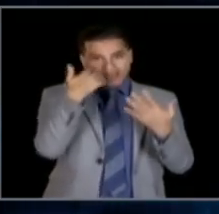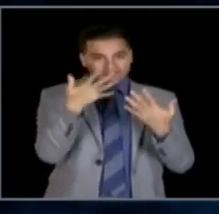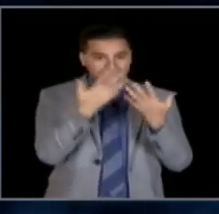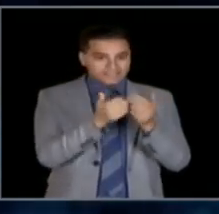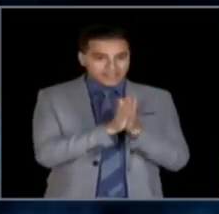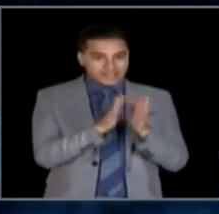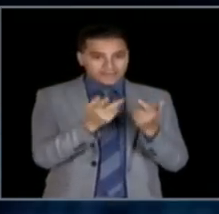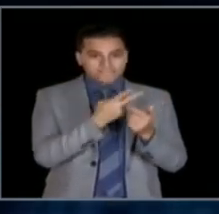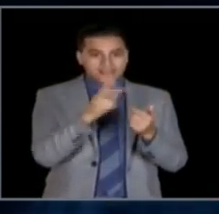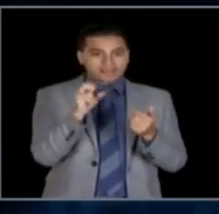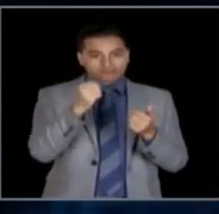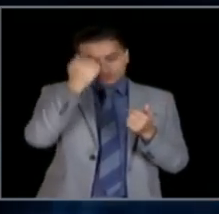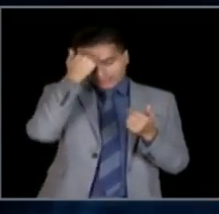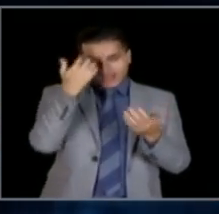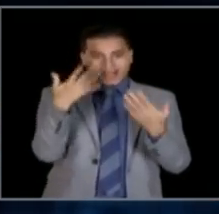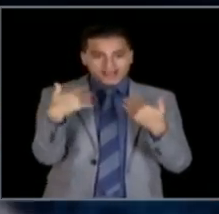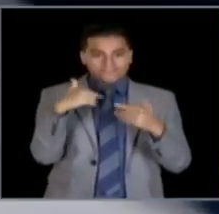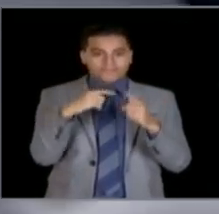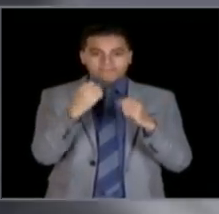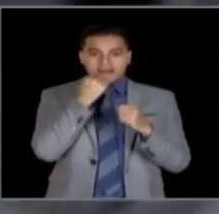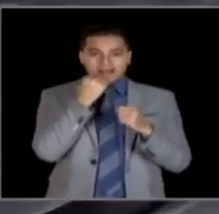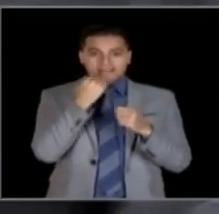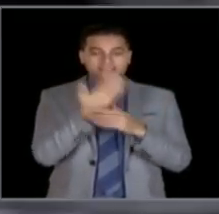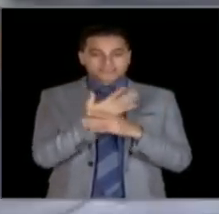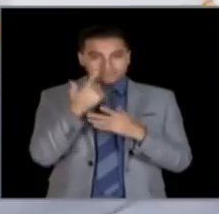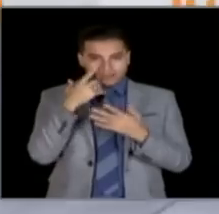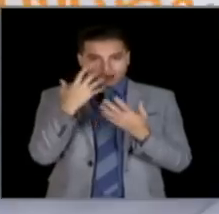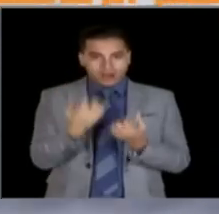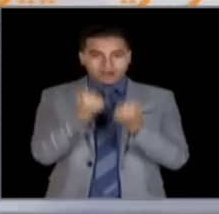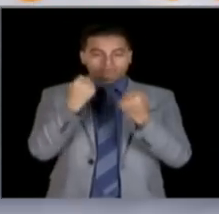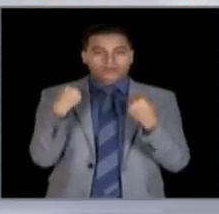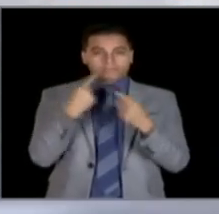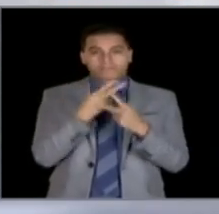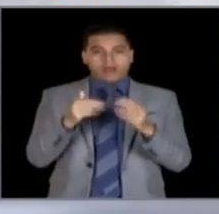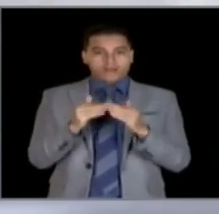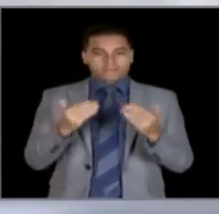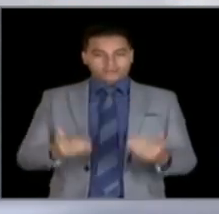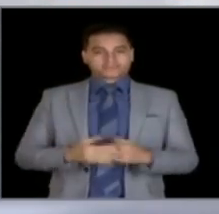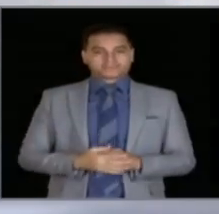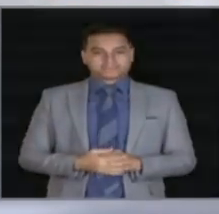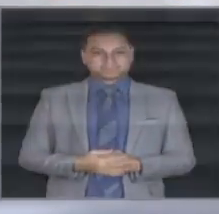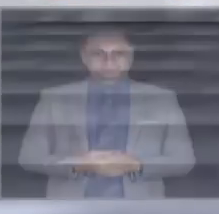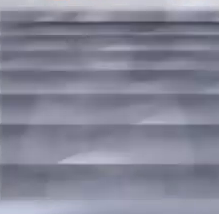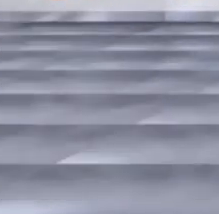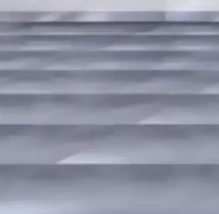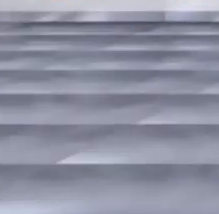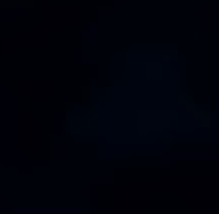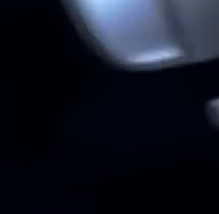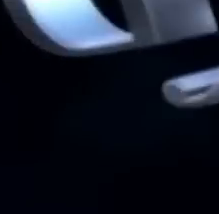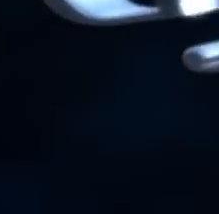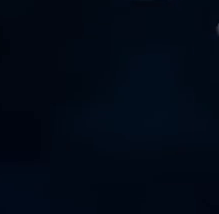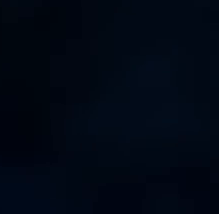يساوي 225 ألف جنيه في خزنة البنك الأهلي لرعاية أبطال مصر الرياضيين.